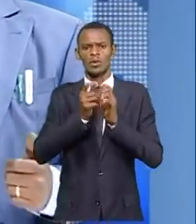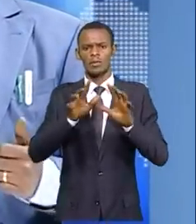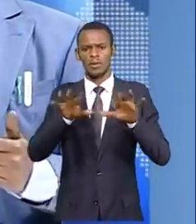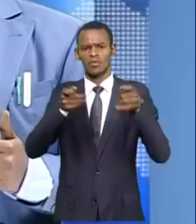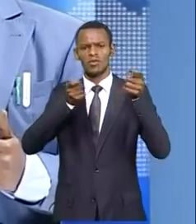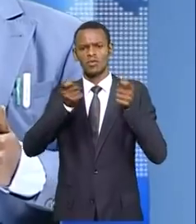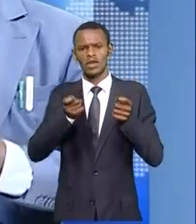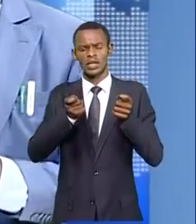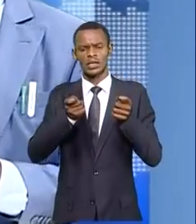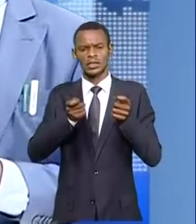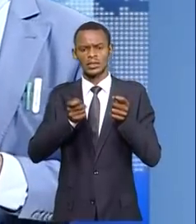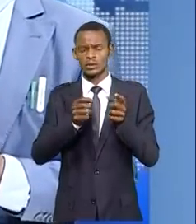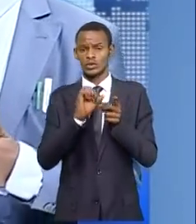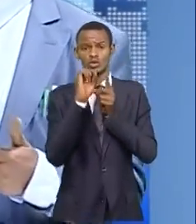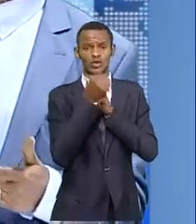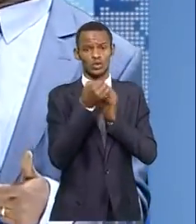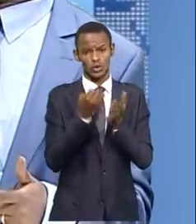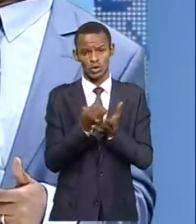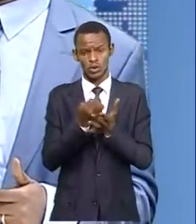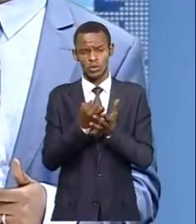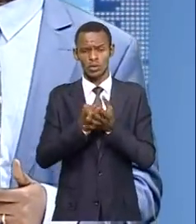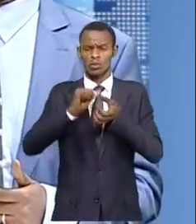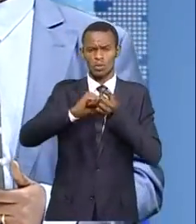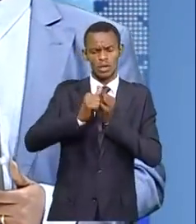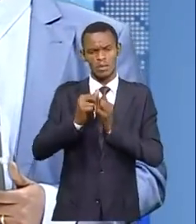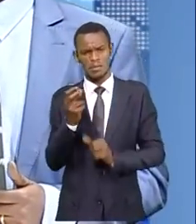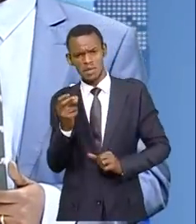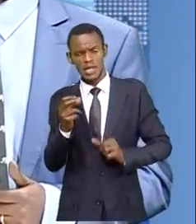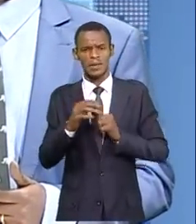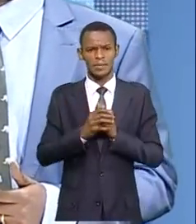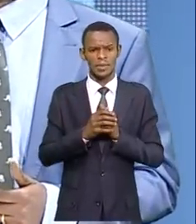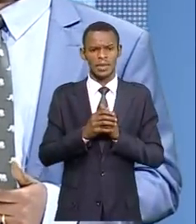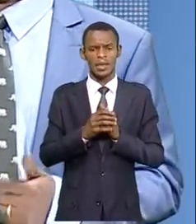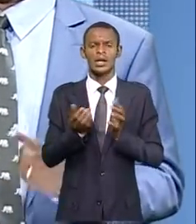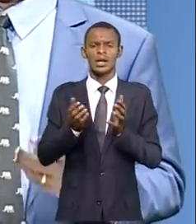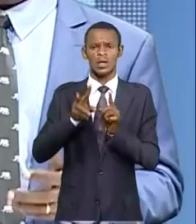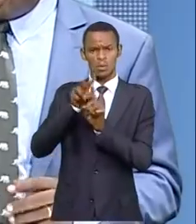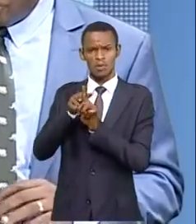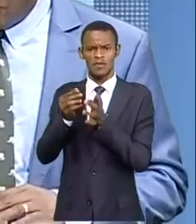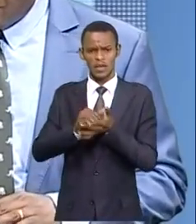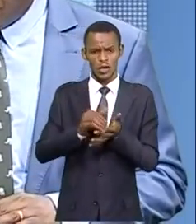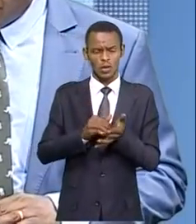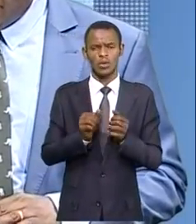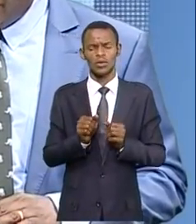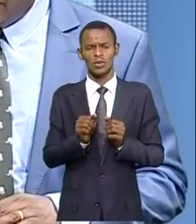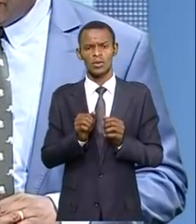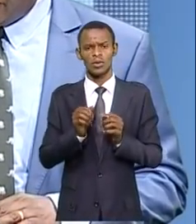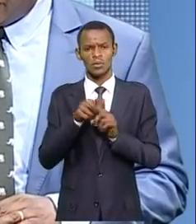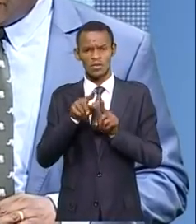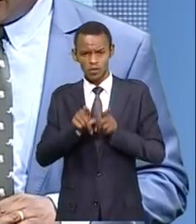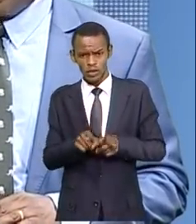à la question du secteur minier il est prévu aussi que nous puissions aborder